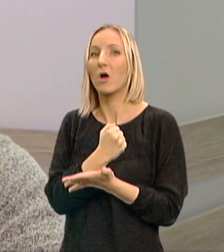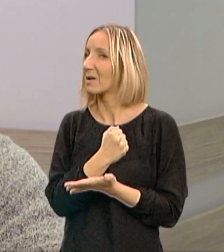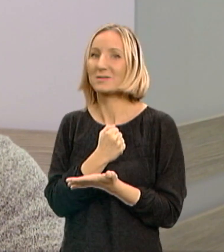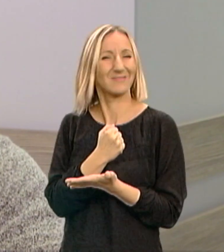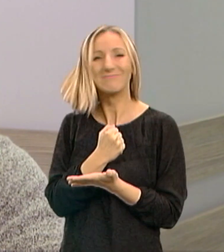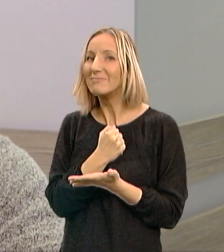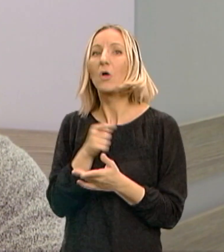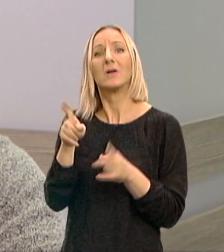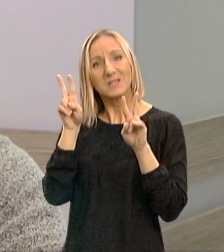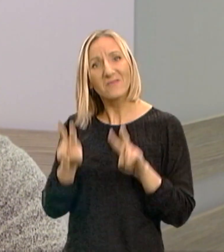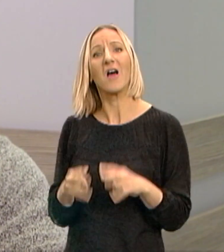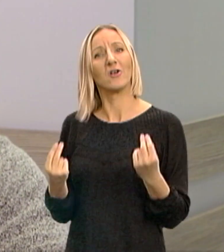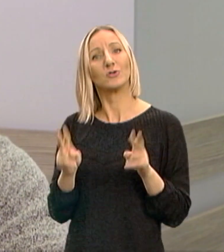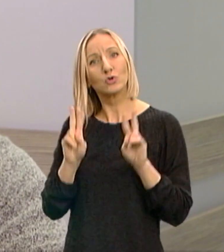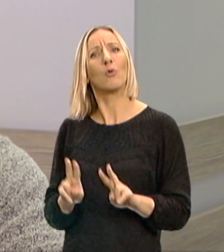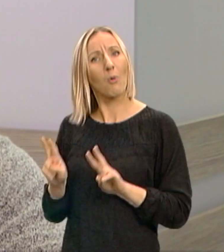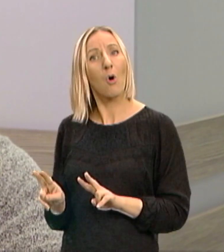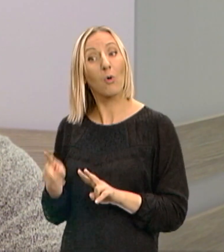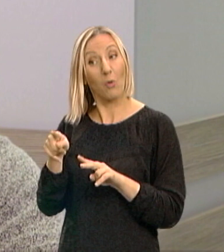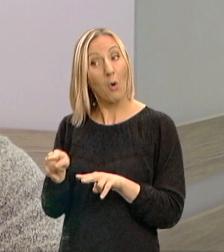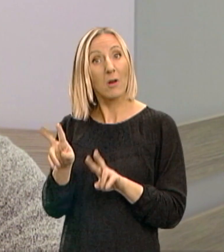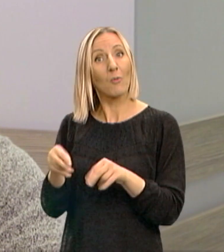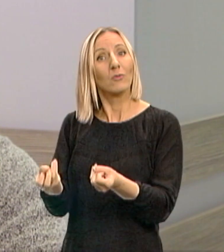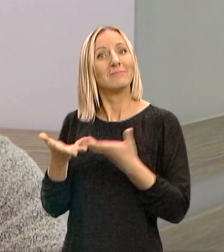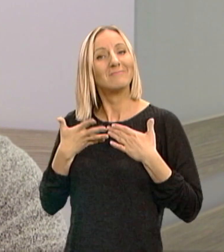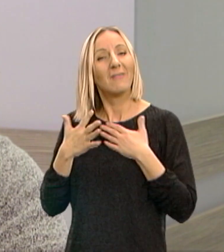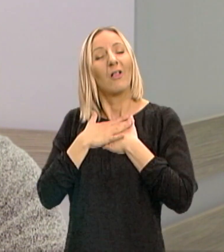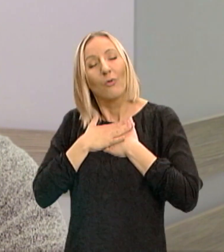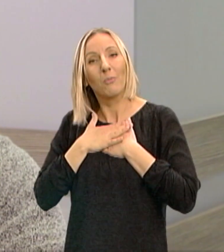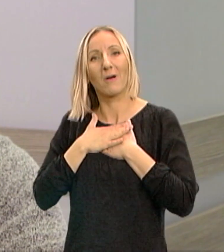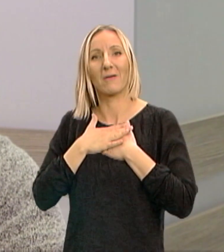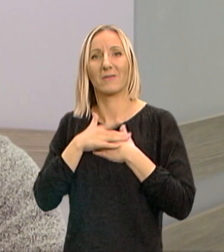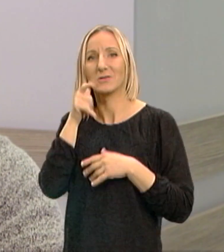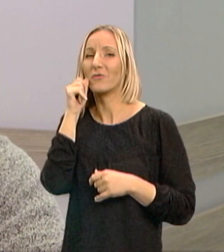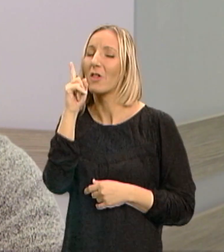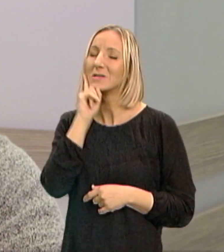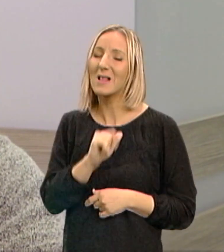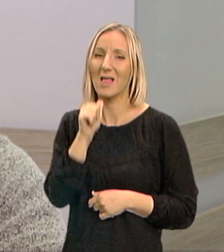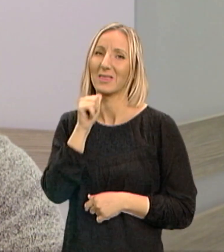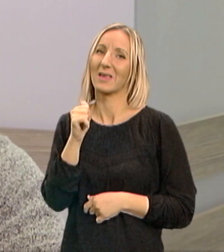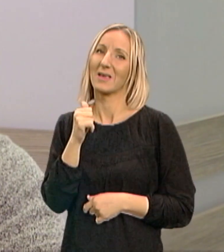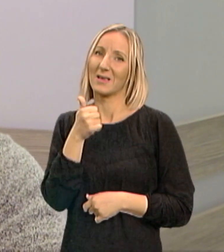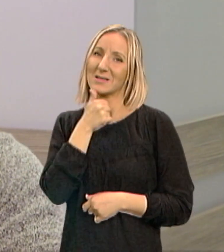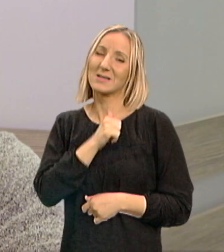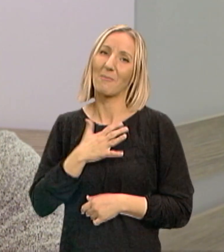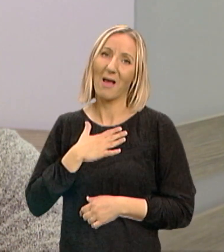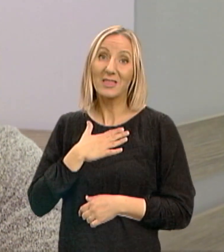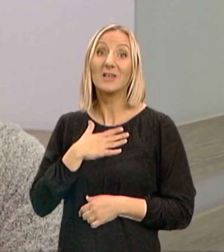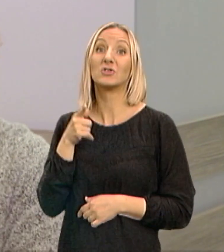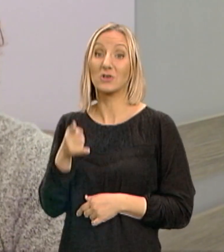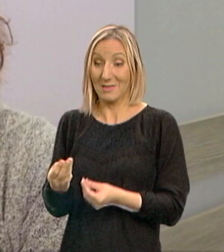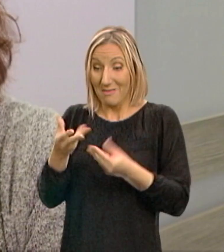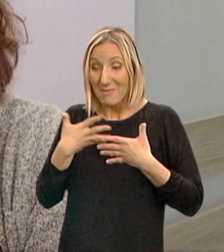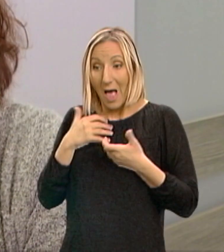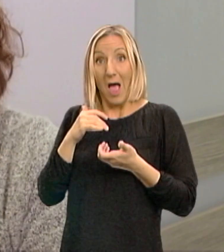zaista nešto mogu, da su u stanju da pruže ljubav, da su vrlo slatki, simpatični i da nam daju neku snagu da se borimo